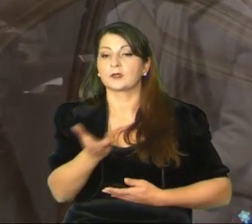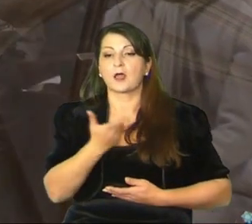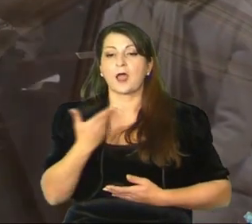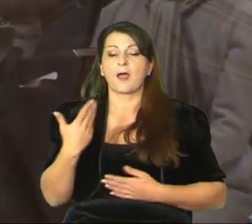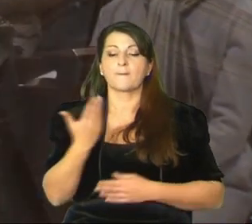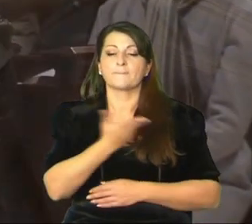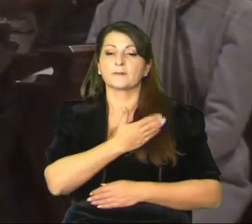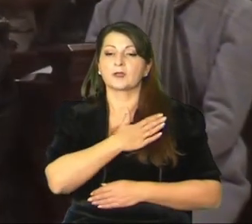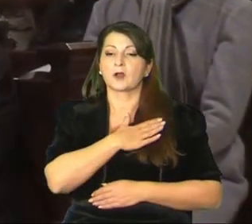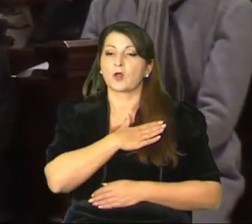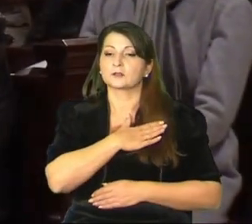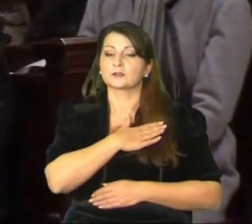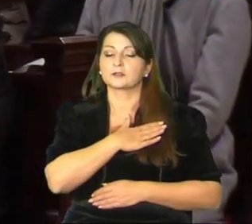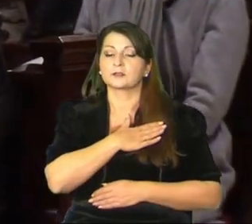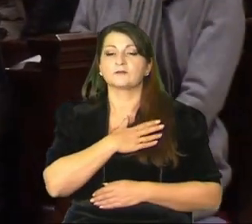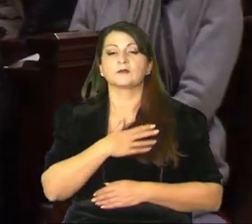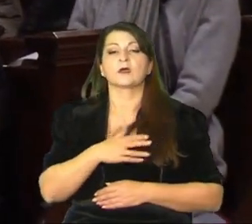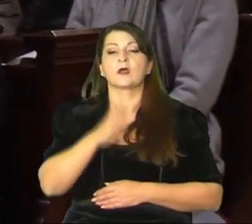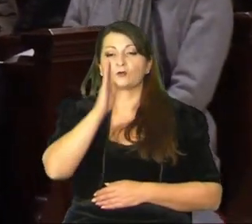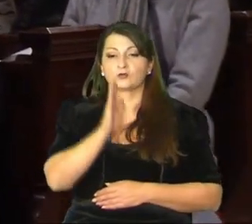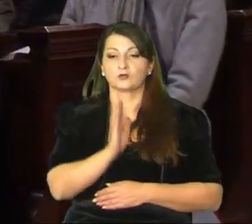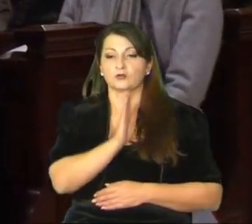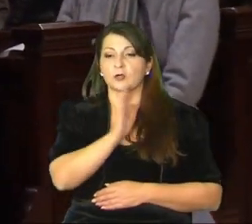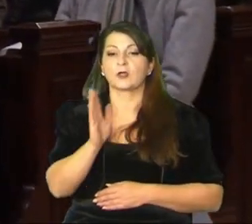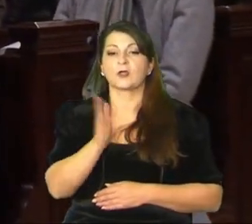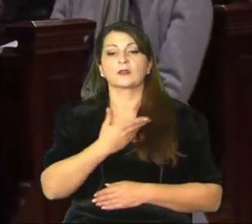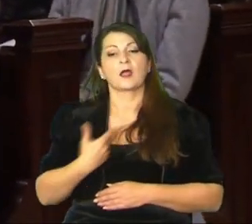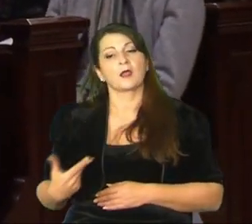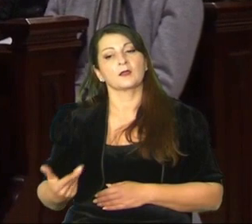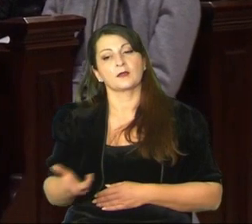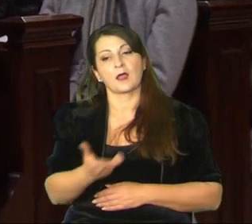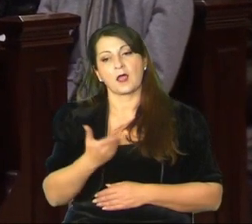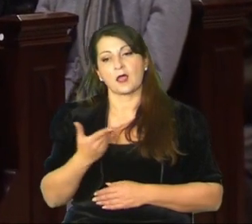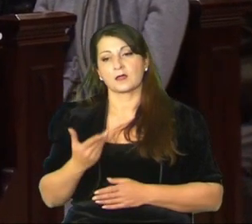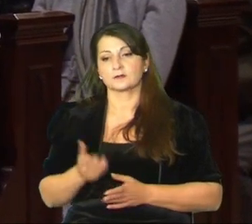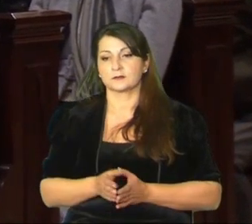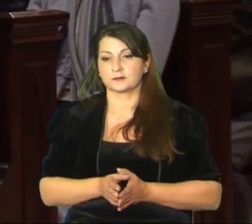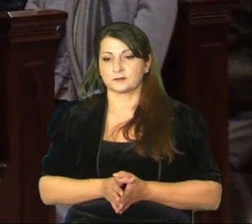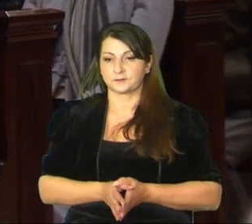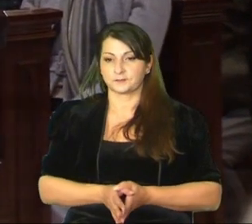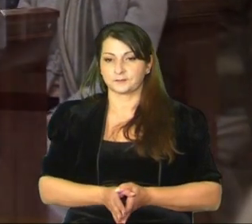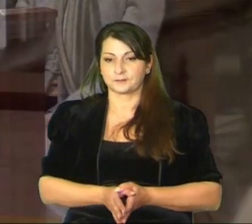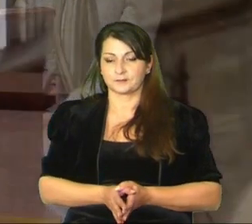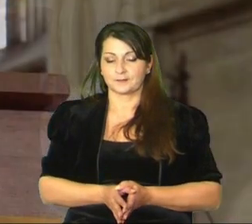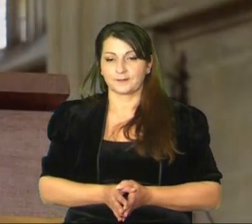milostivý a žehnaj nás.